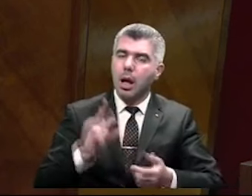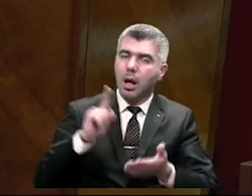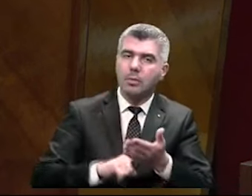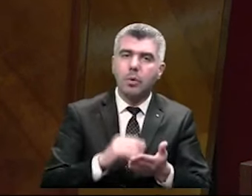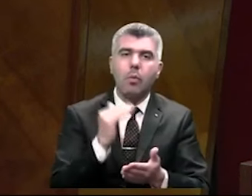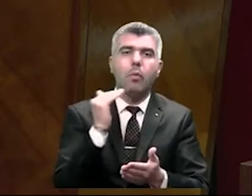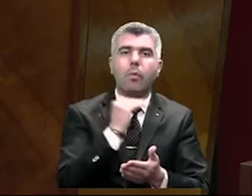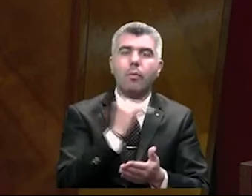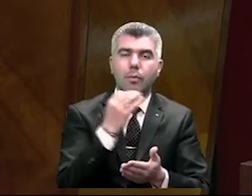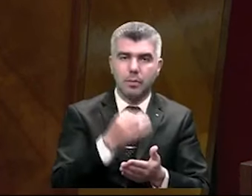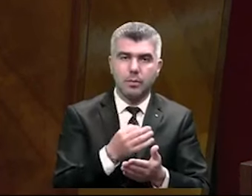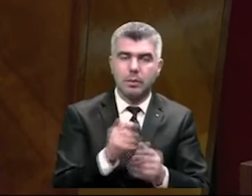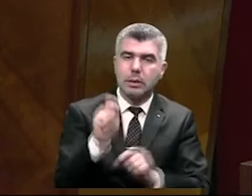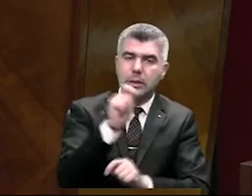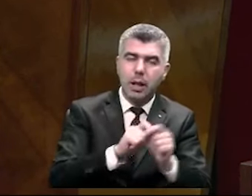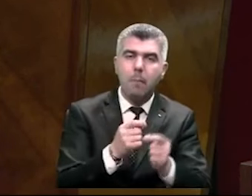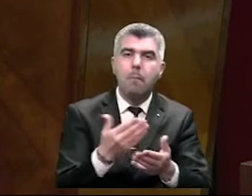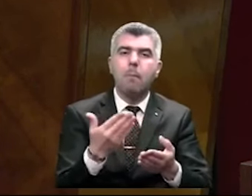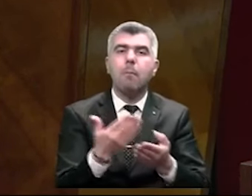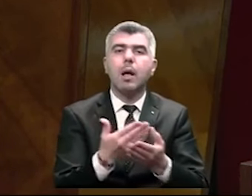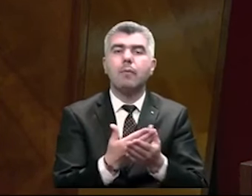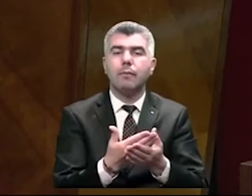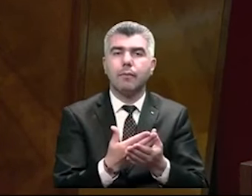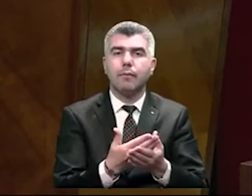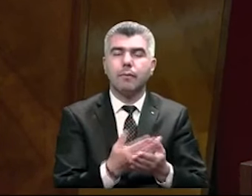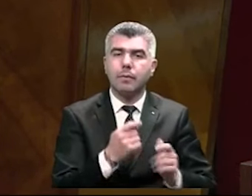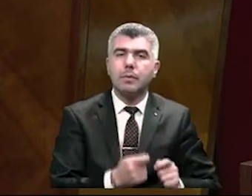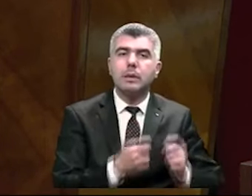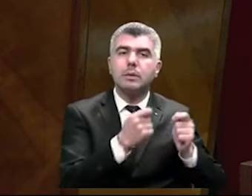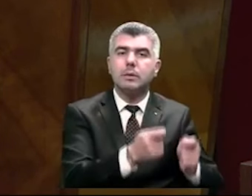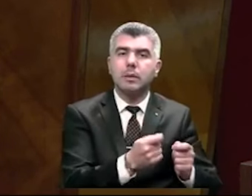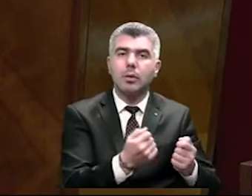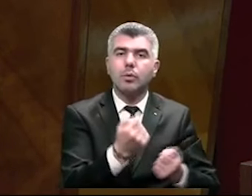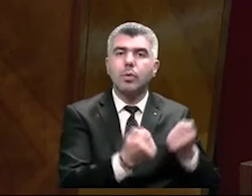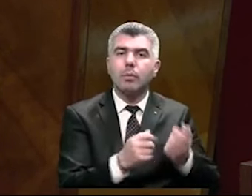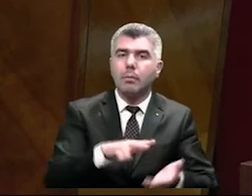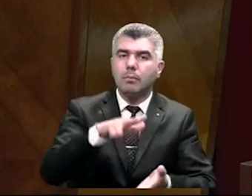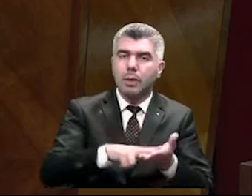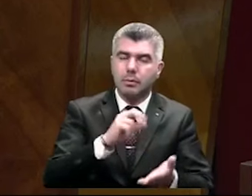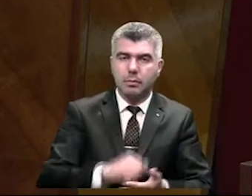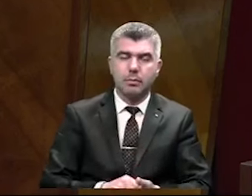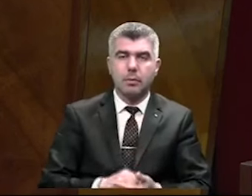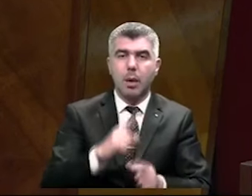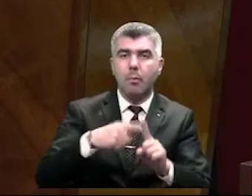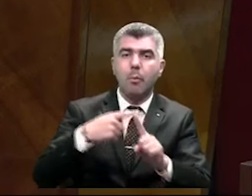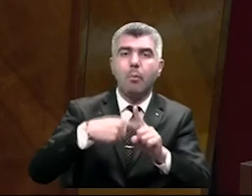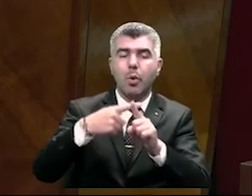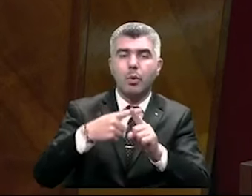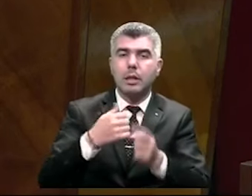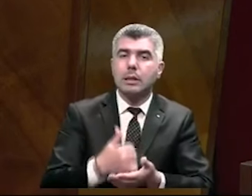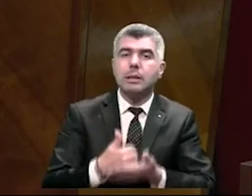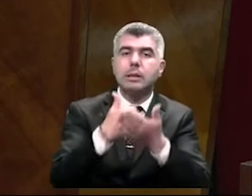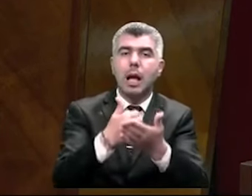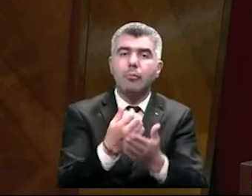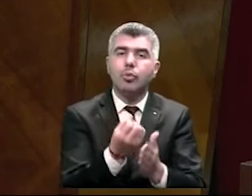كل المعالجه ديال الملفات اللي تتخص النقل المزدوج رفعنا من الدعم